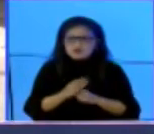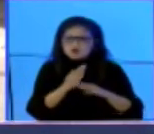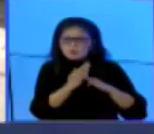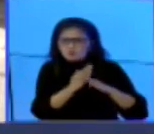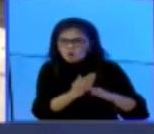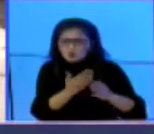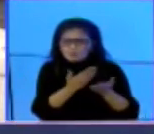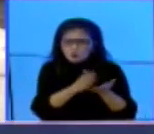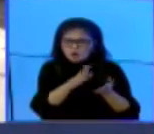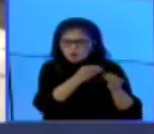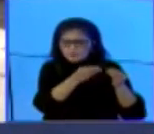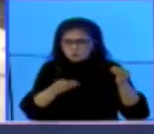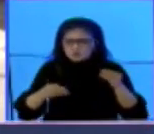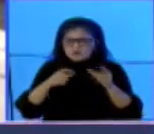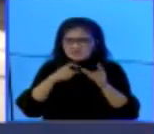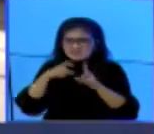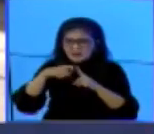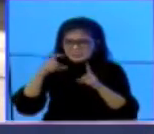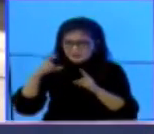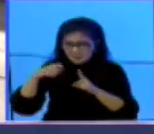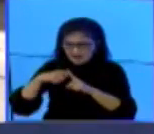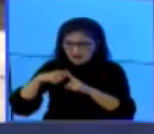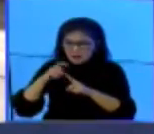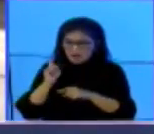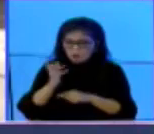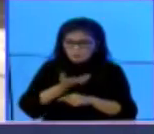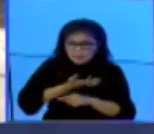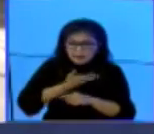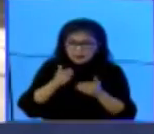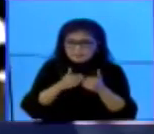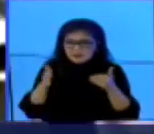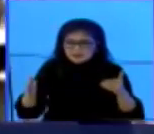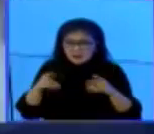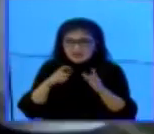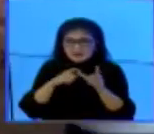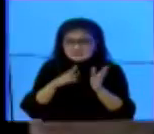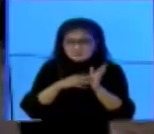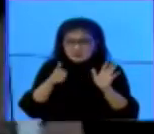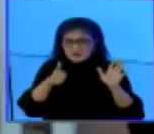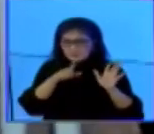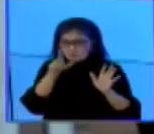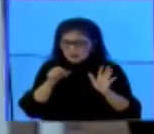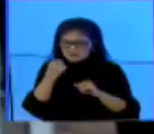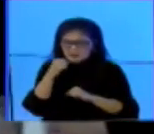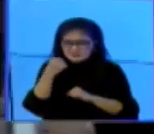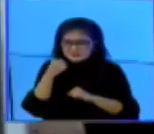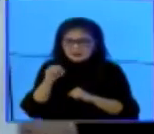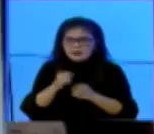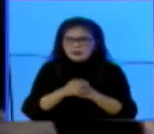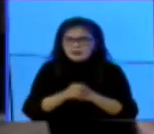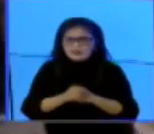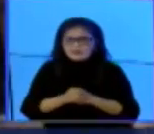SKCK, kemudian kita tunda untuk pengurusan perpanjangan SIM selama 6 bulan. Kapolresta Padang.